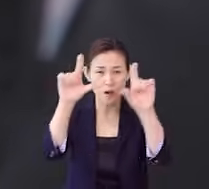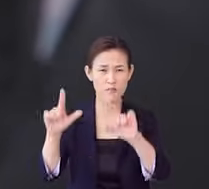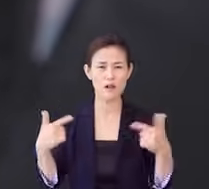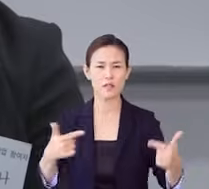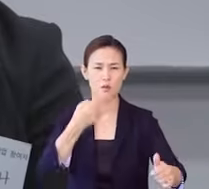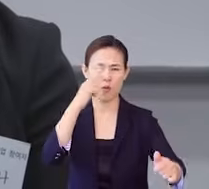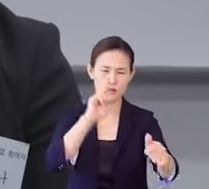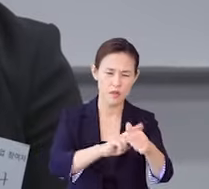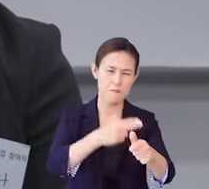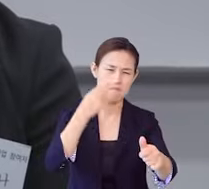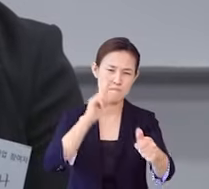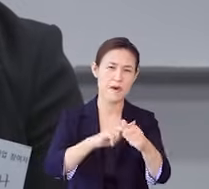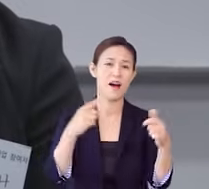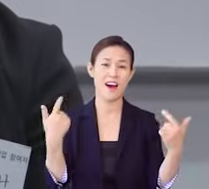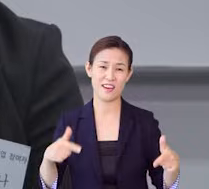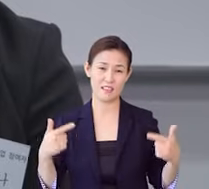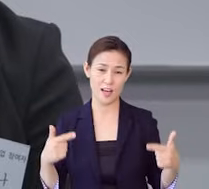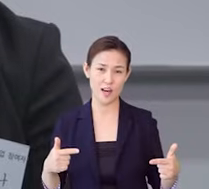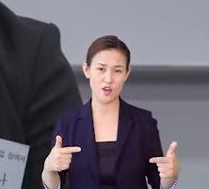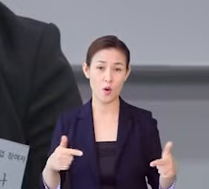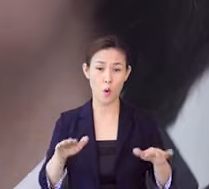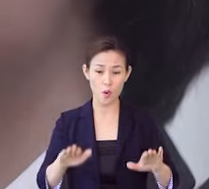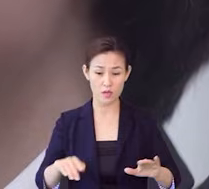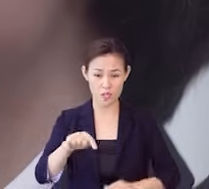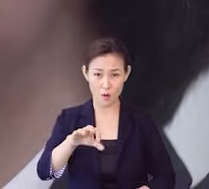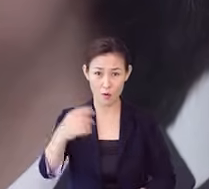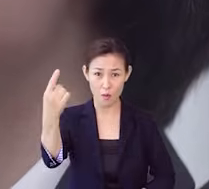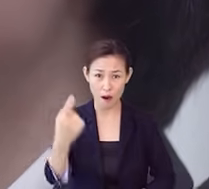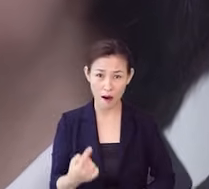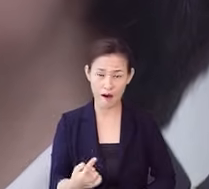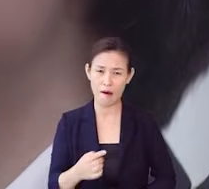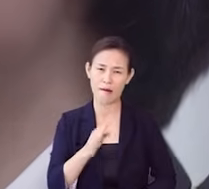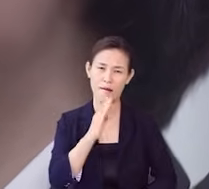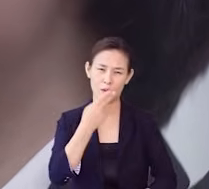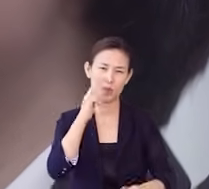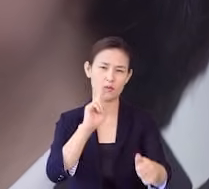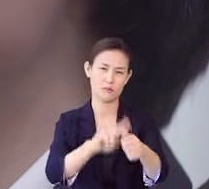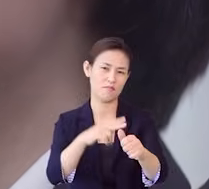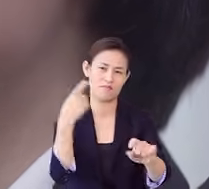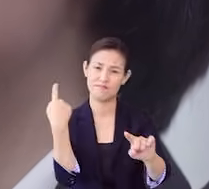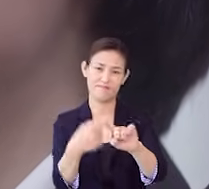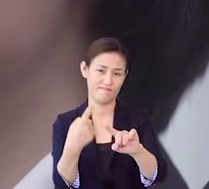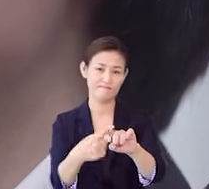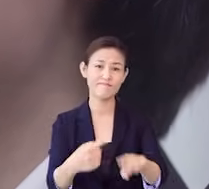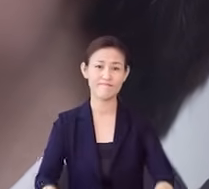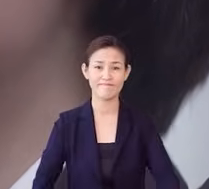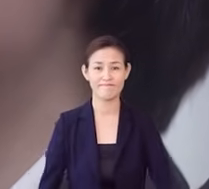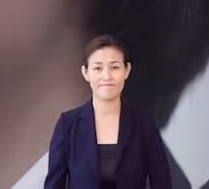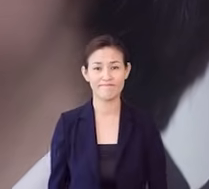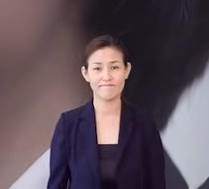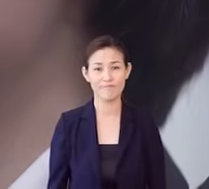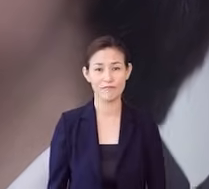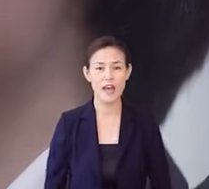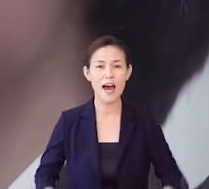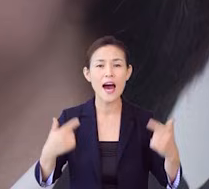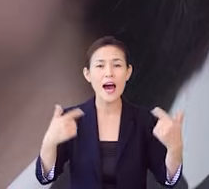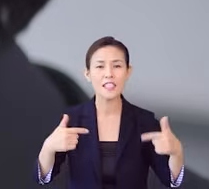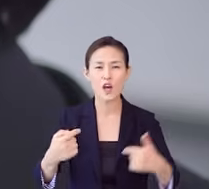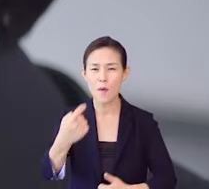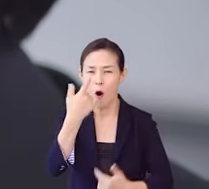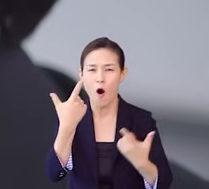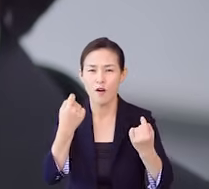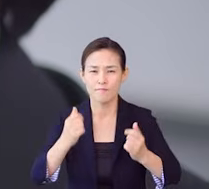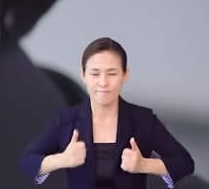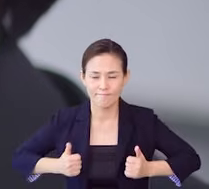제 삶은 언제나 도전의 연속이었습니다. 오늘 면접장까지 오는 이 길마저도 저에게는 도전이었습니다.